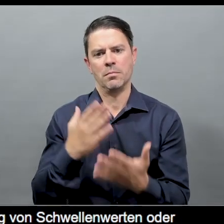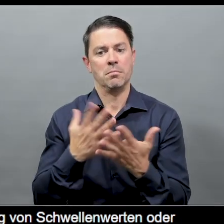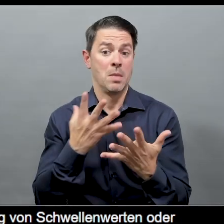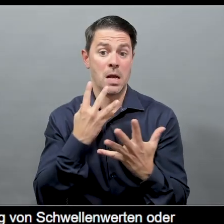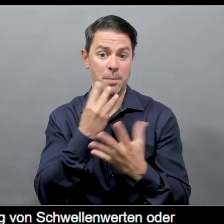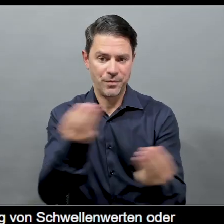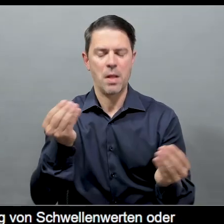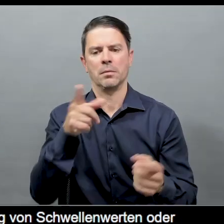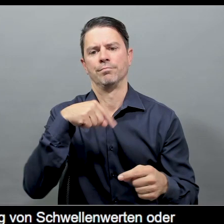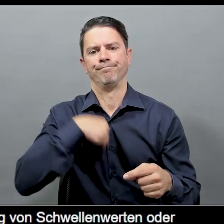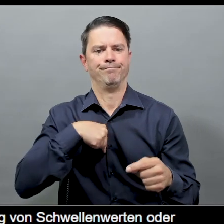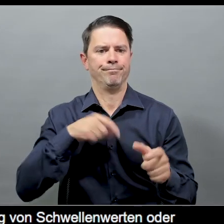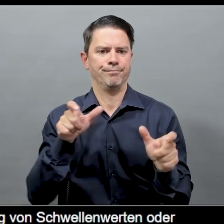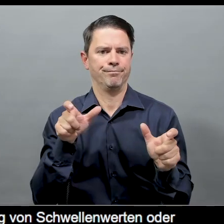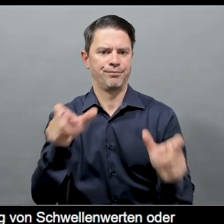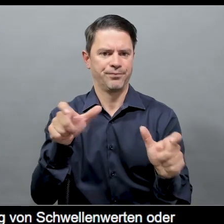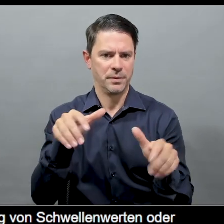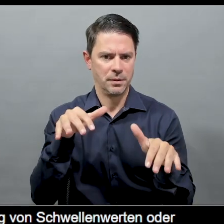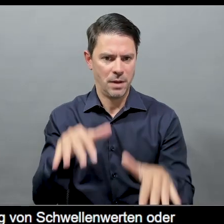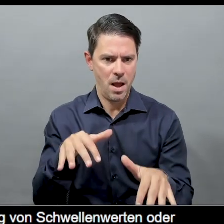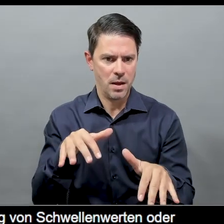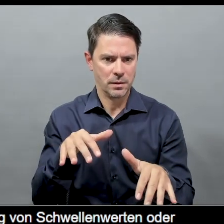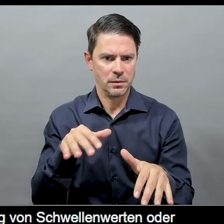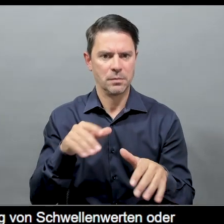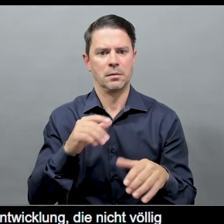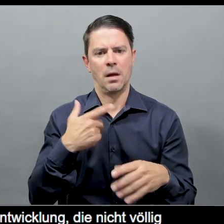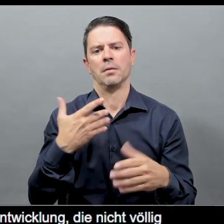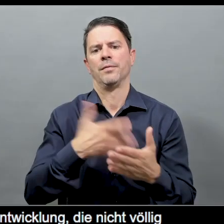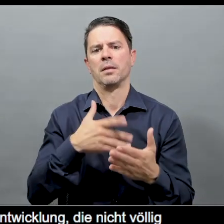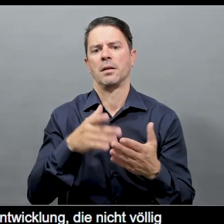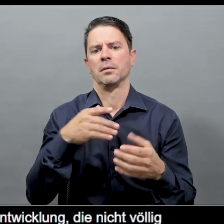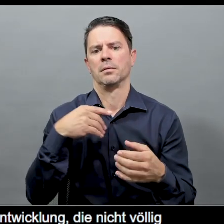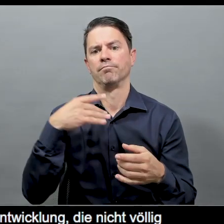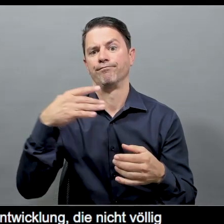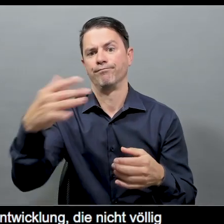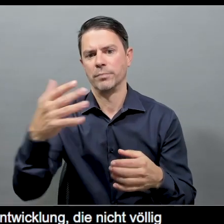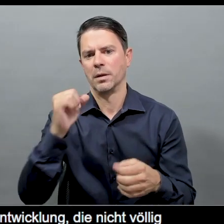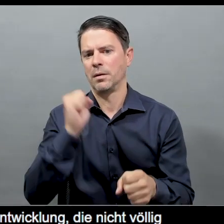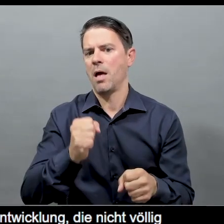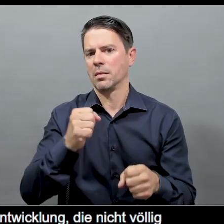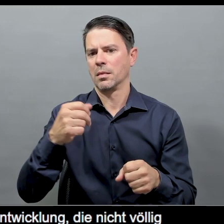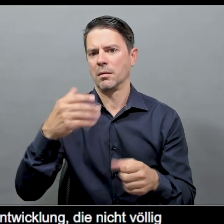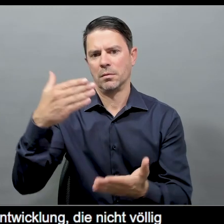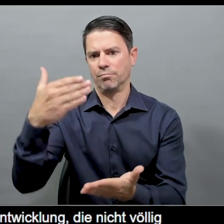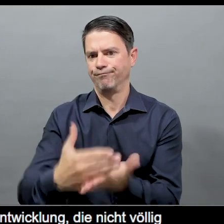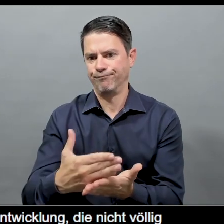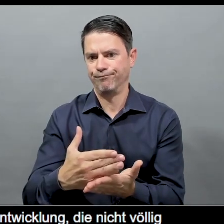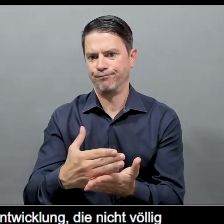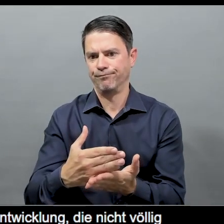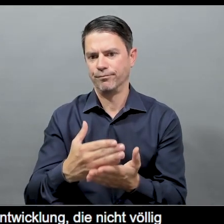Corona. Vielen Dank. Herzlichen Dank. Herr Bauminister, Bayernreiter, bitteschön. Sehr gerne, und